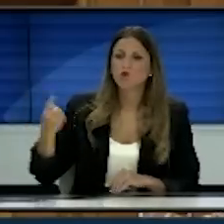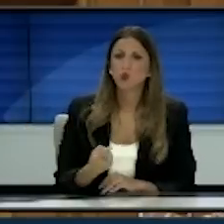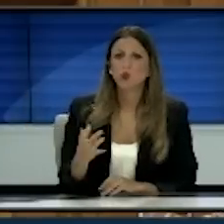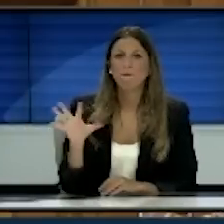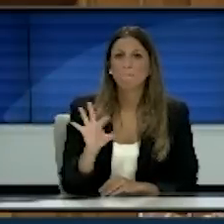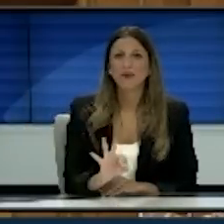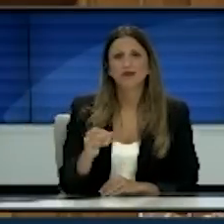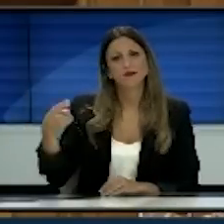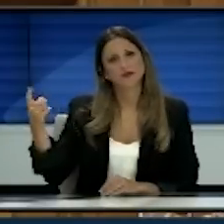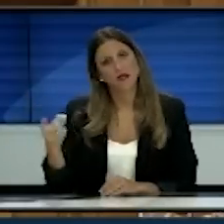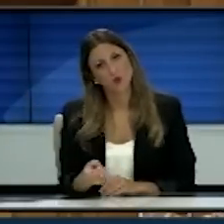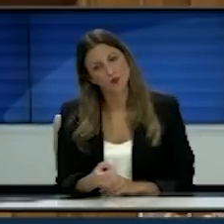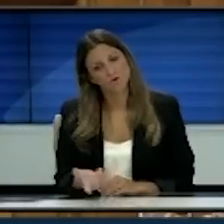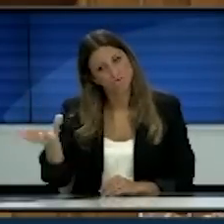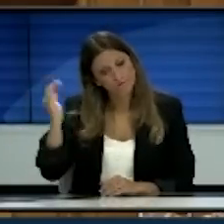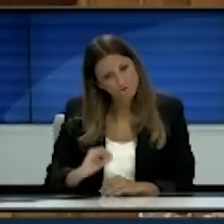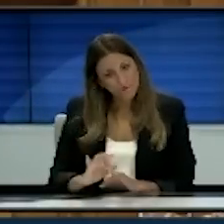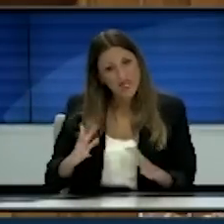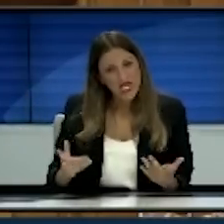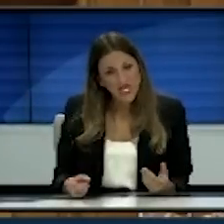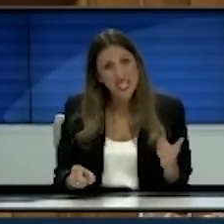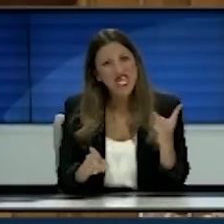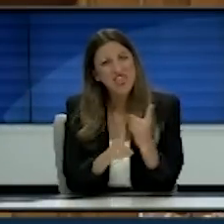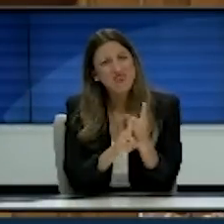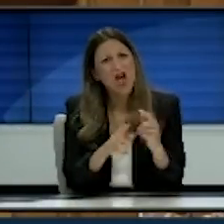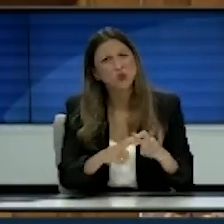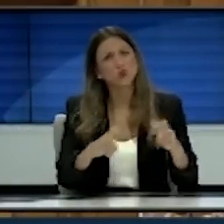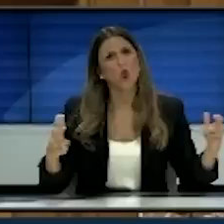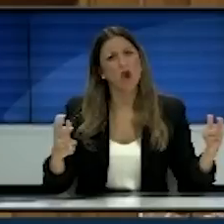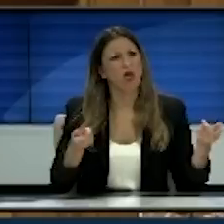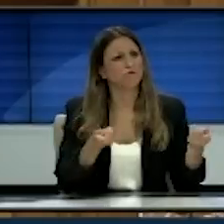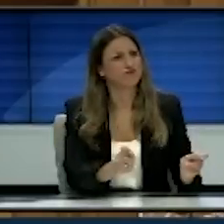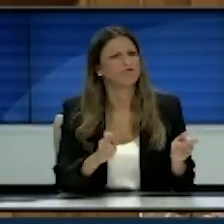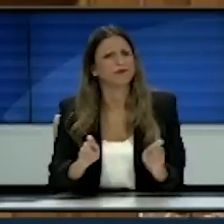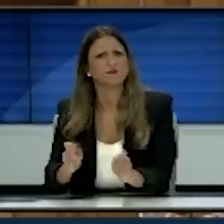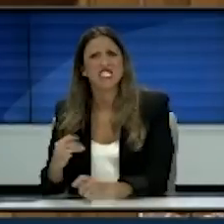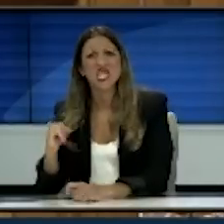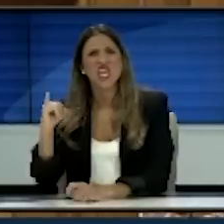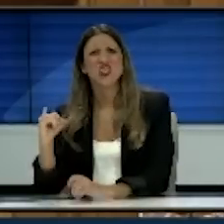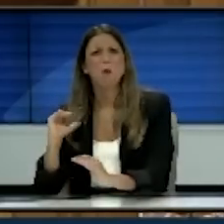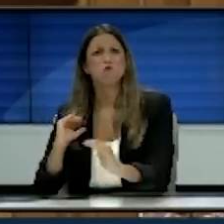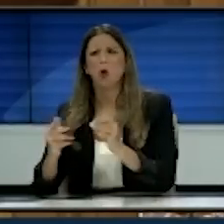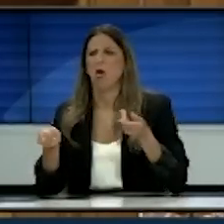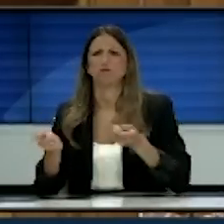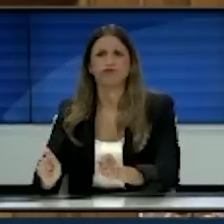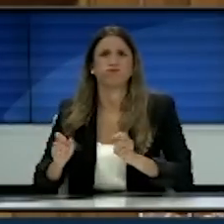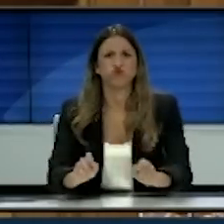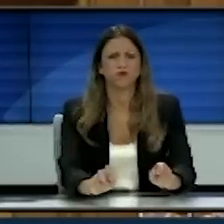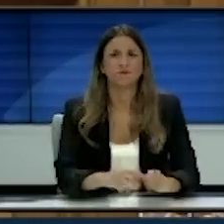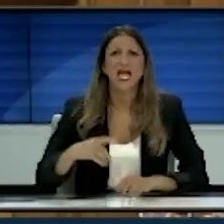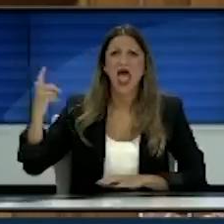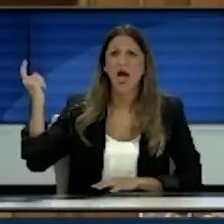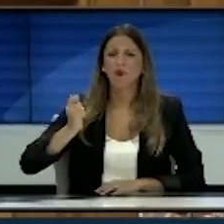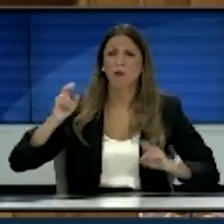50%. Το κλείσιμο ειδικών σχολείων, ιδρυμάτων πρόνοιας, οι περικοπές σε